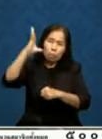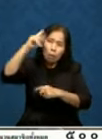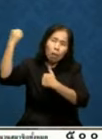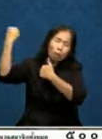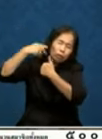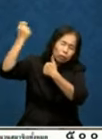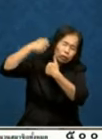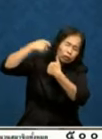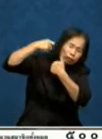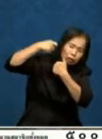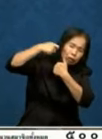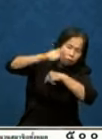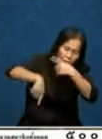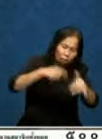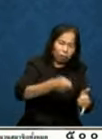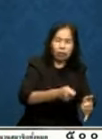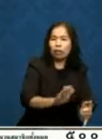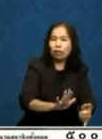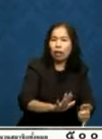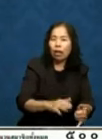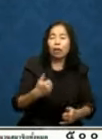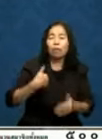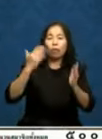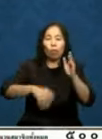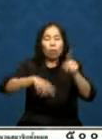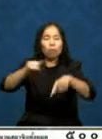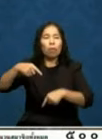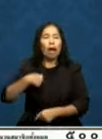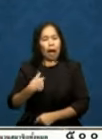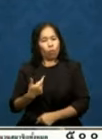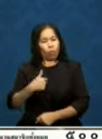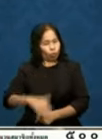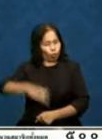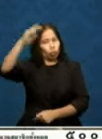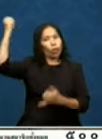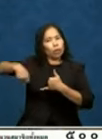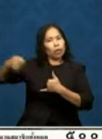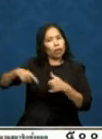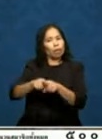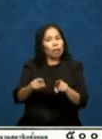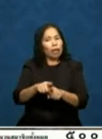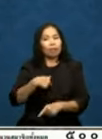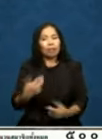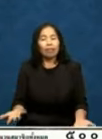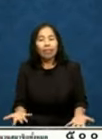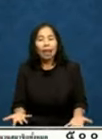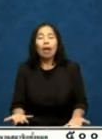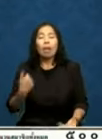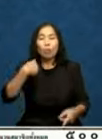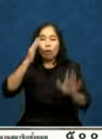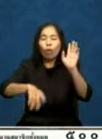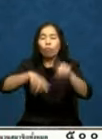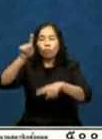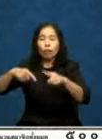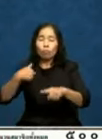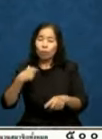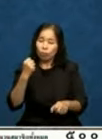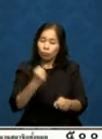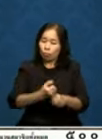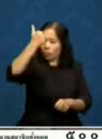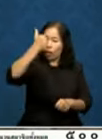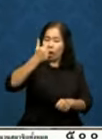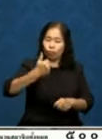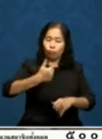ำมาในอดีตอยู่หรือเปล่าหลายคนที่ไม่เห็นด้วยอาจจะมองว่าเอาฉันก็โตมาด้วยไม้เรียวเหมือนกันใครก็ตามที่บอกว่าฉันประสบความสำเร็จในชีวิตด้ว